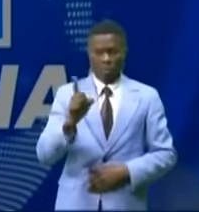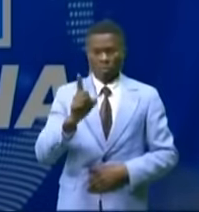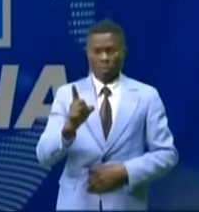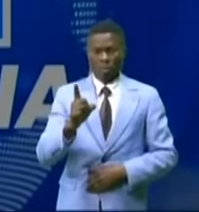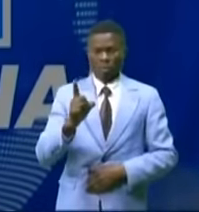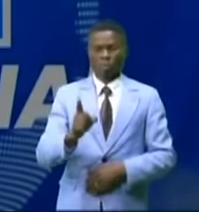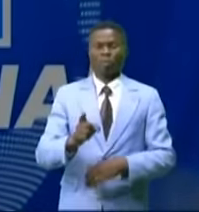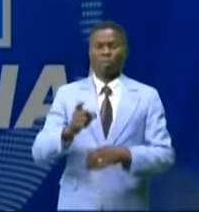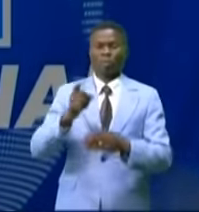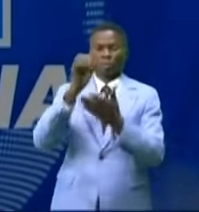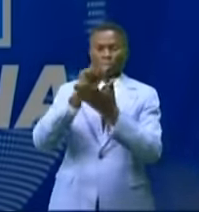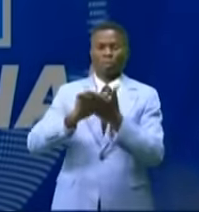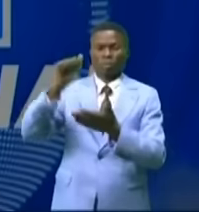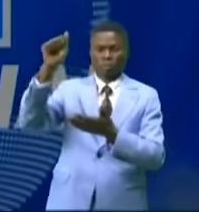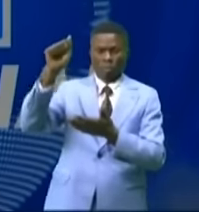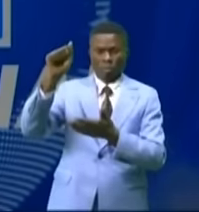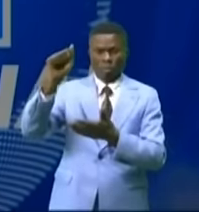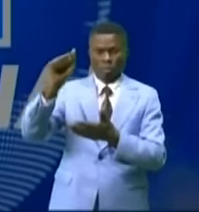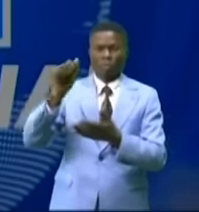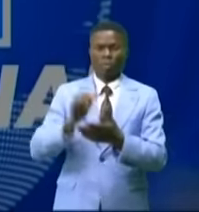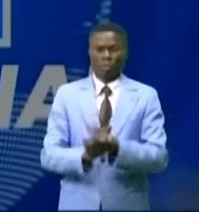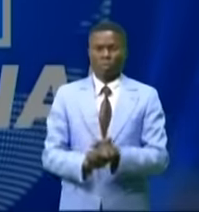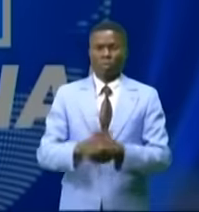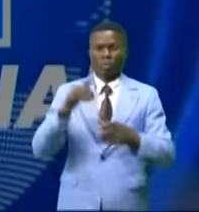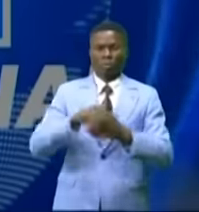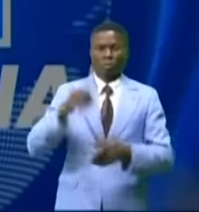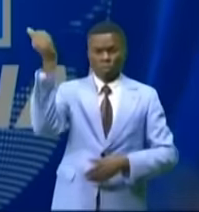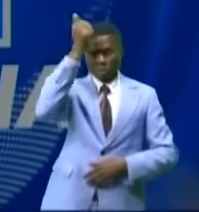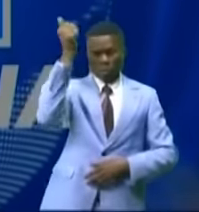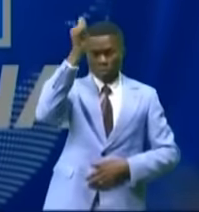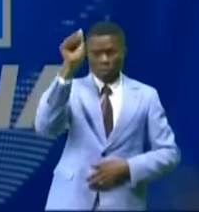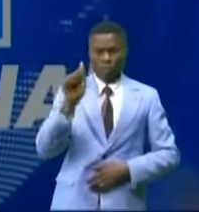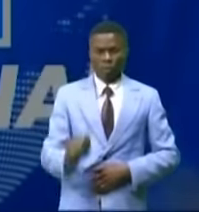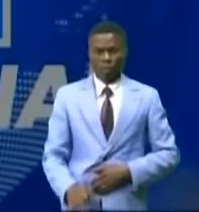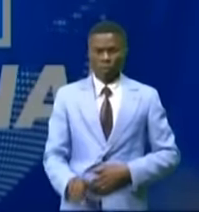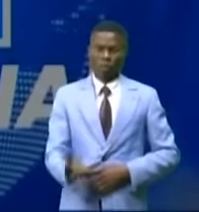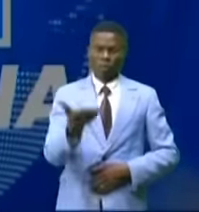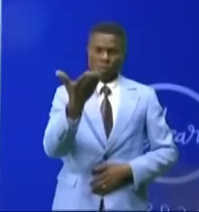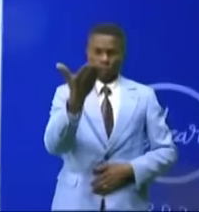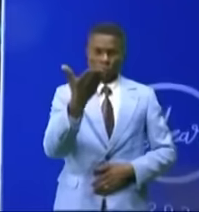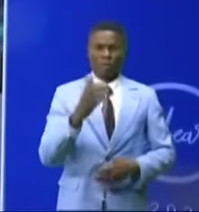forum international Indaba Mining tenu en Afrique du Sud. Images et commentaires.